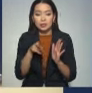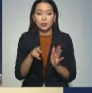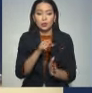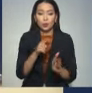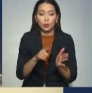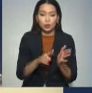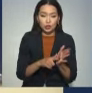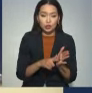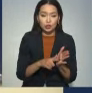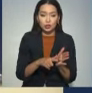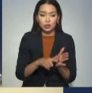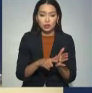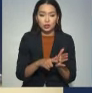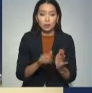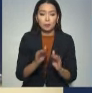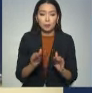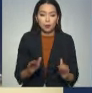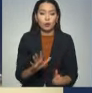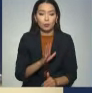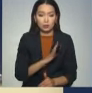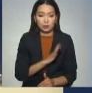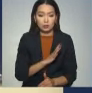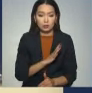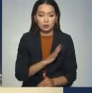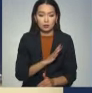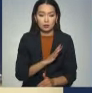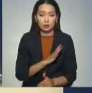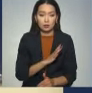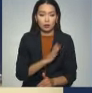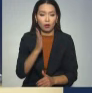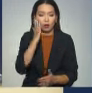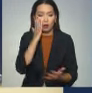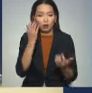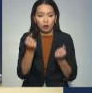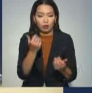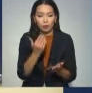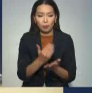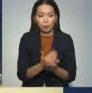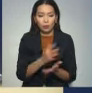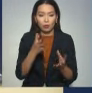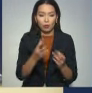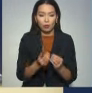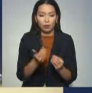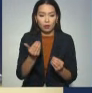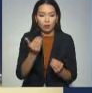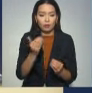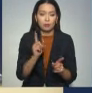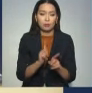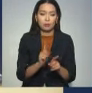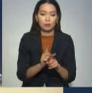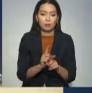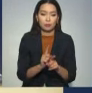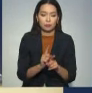2017 бала болған, ұйықтап кеткен, оянған кезде өртті анықтап